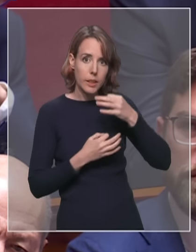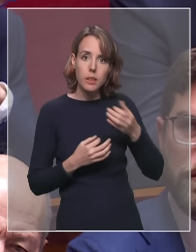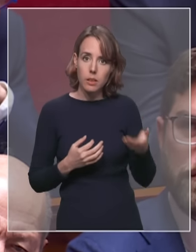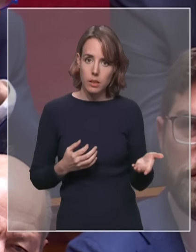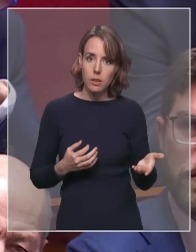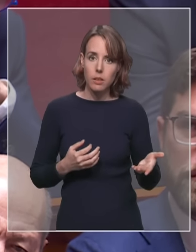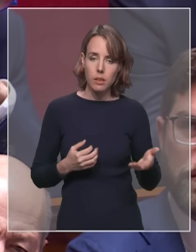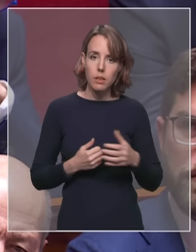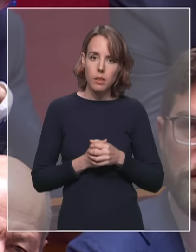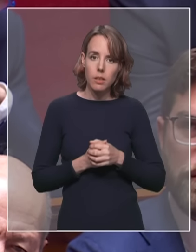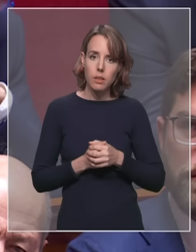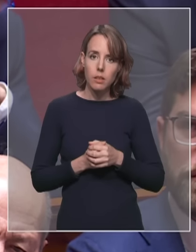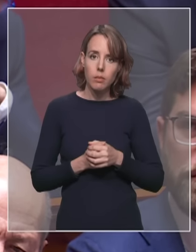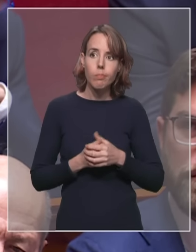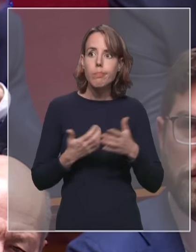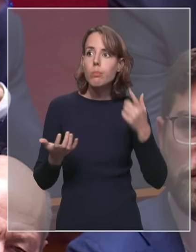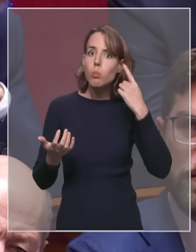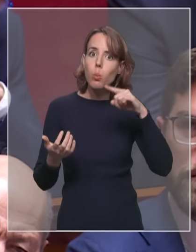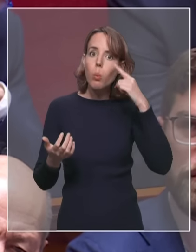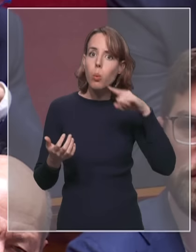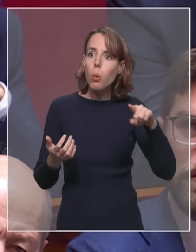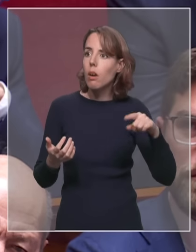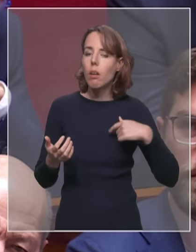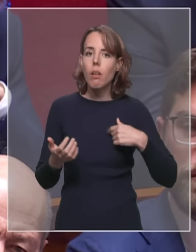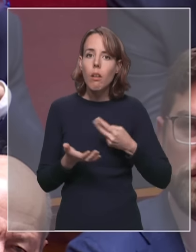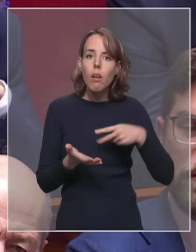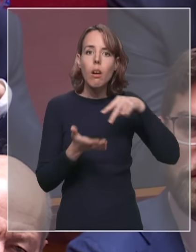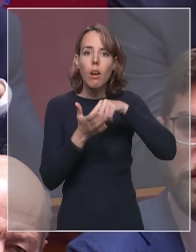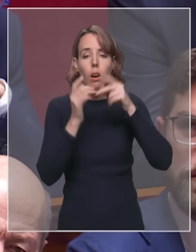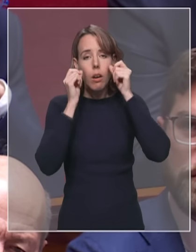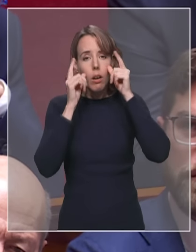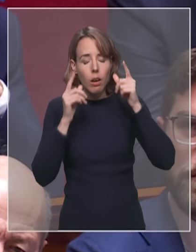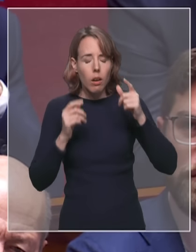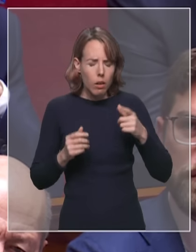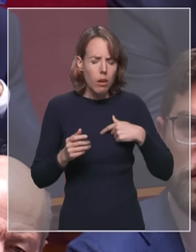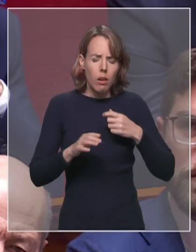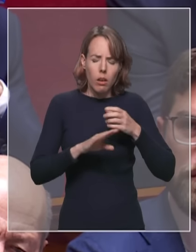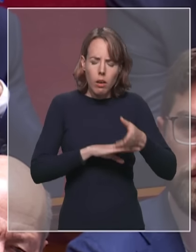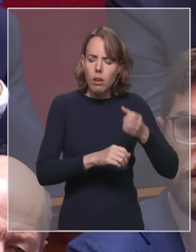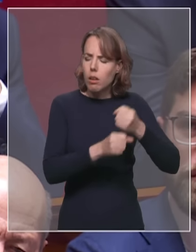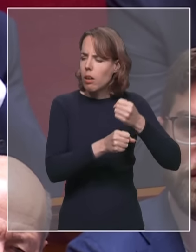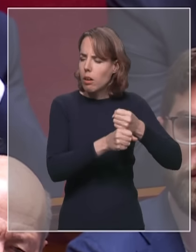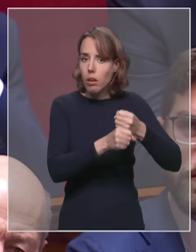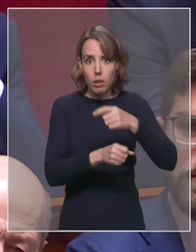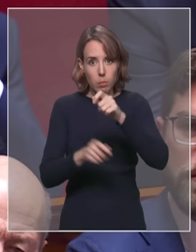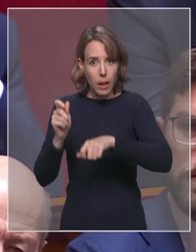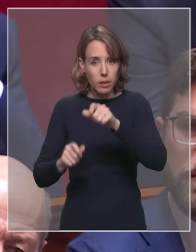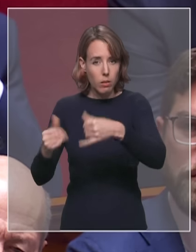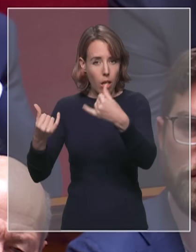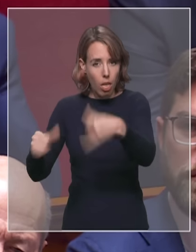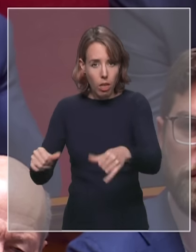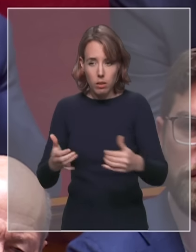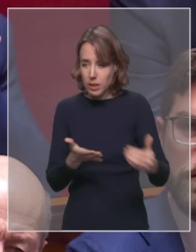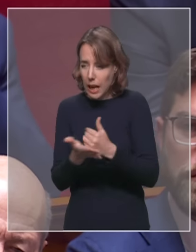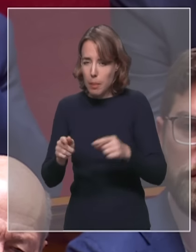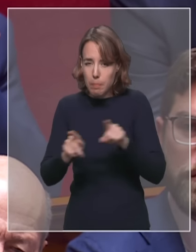encore. Finalement, pourquoi s'emmerder à se lever le matin pour aller bosser? Ceux qui ne foutent rien gadent autant que